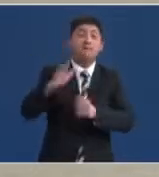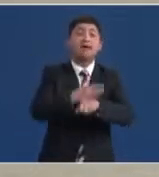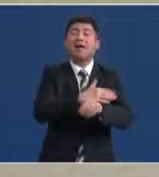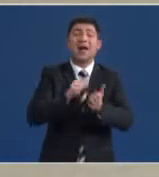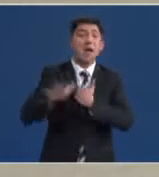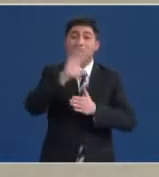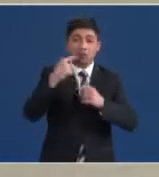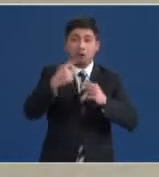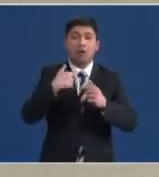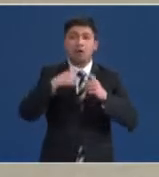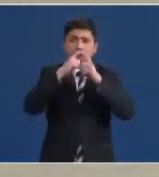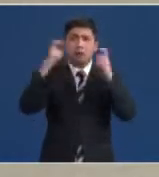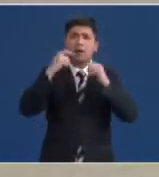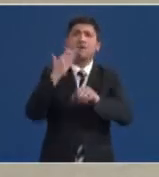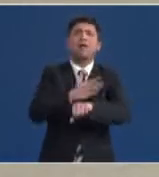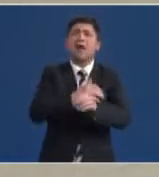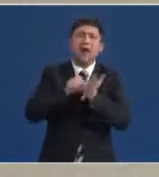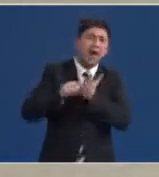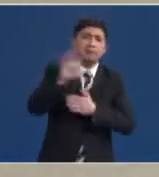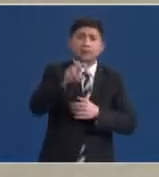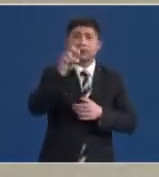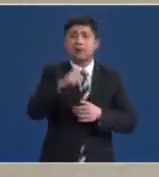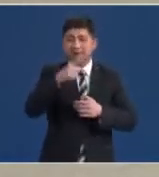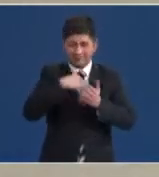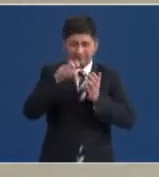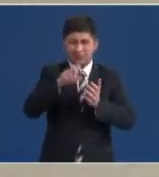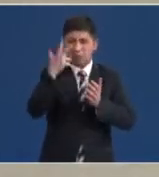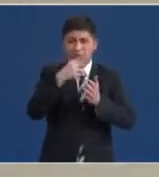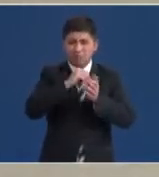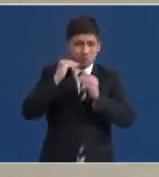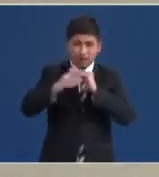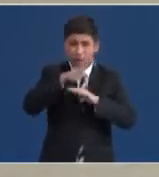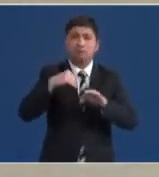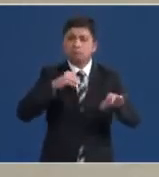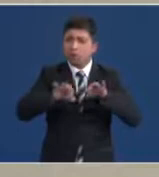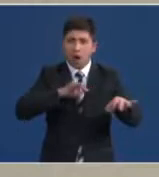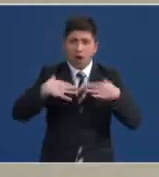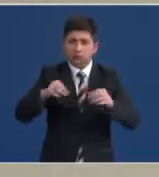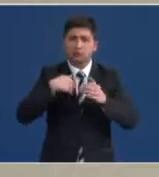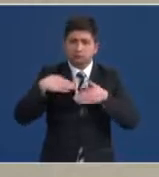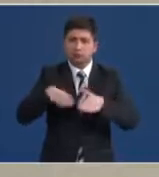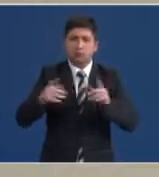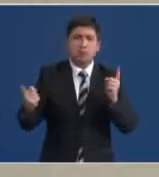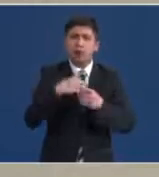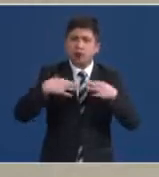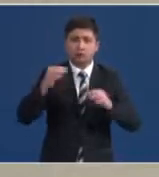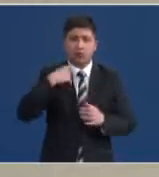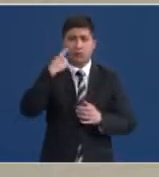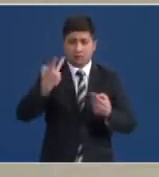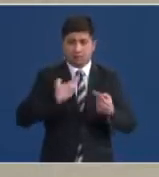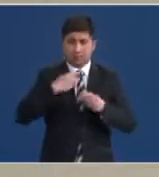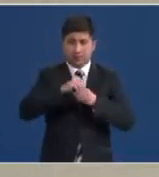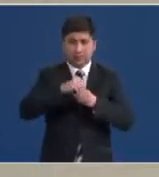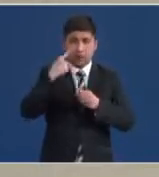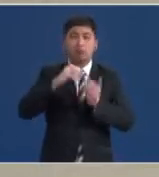tamamına yetecek Maske stokumuz ve üretim planlamamız vardır bir devlet olarak